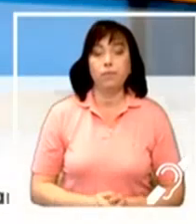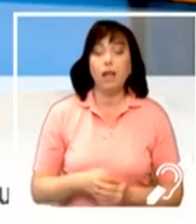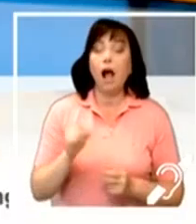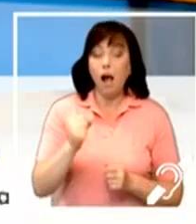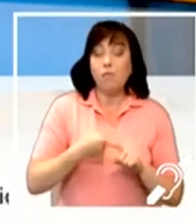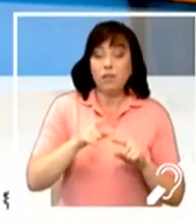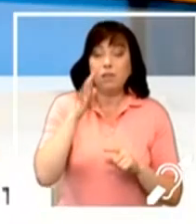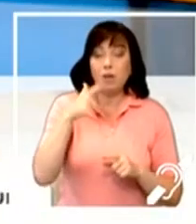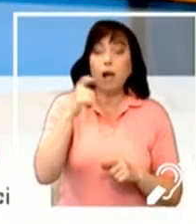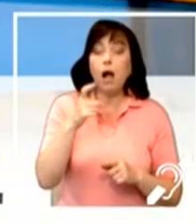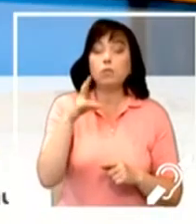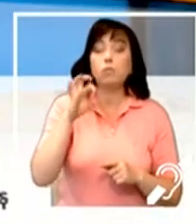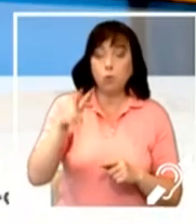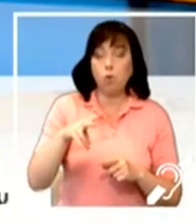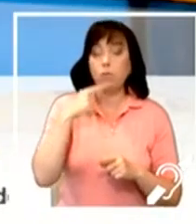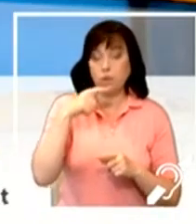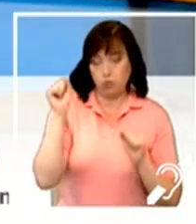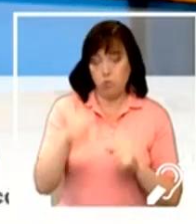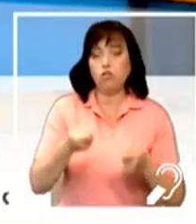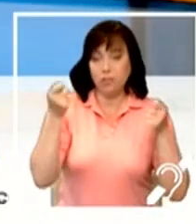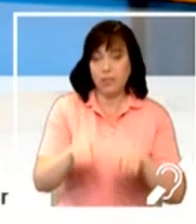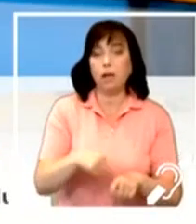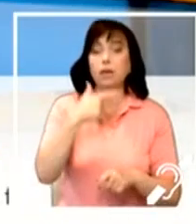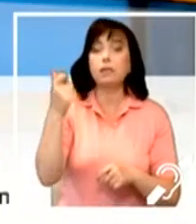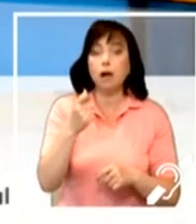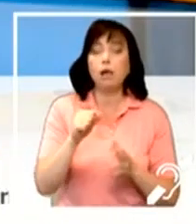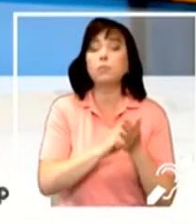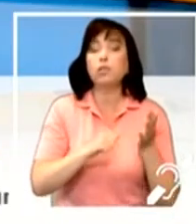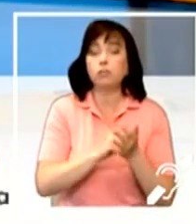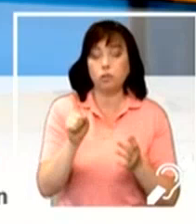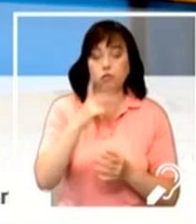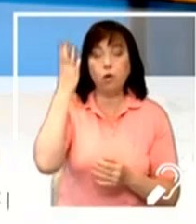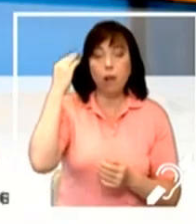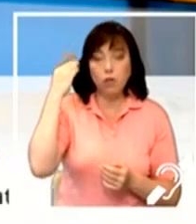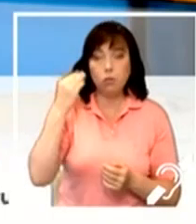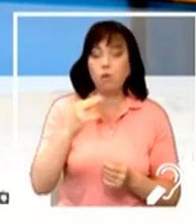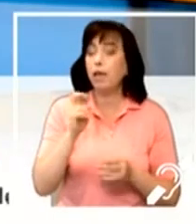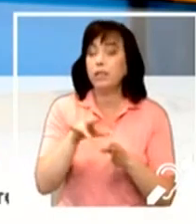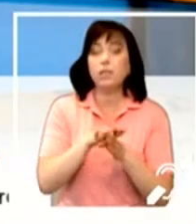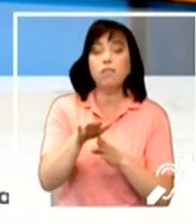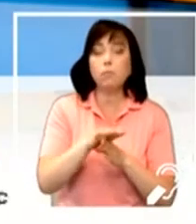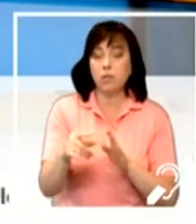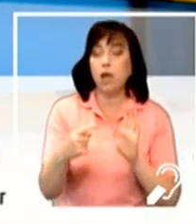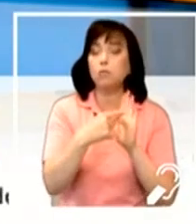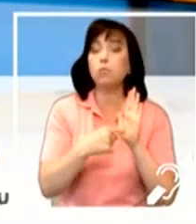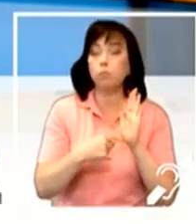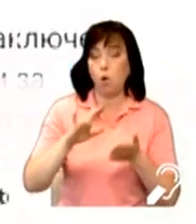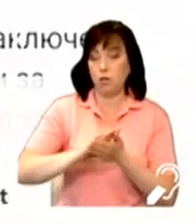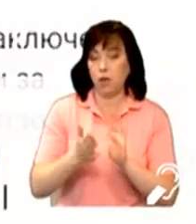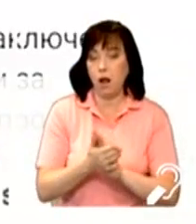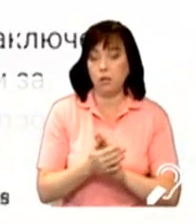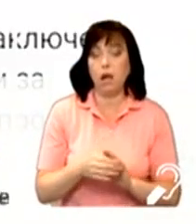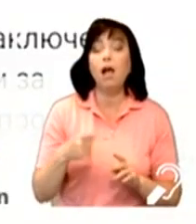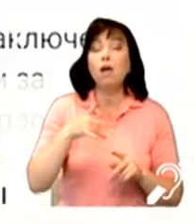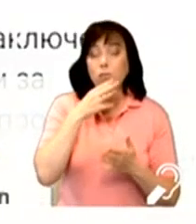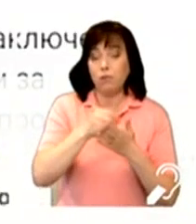Între timp, Gazprom amenință că ne poate închide robinetul în orice moment, motivând că Republica Moldova nu respectă prevederile contractului.